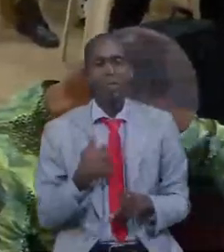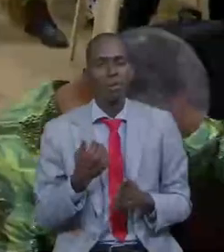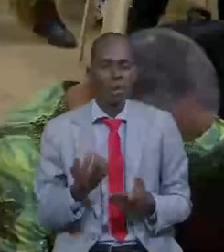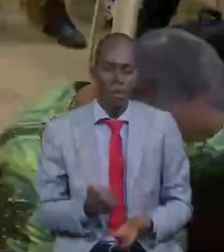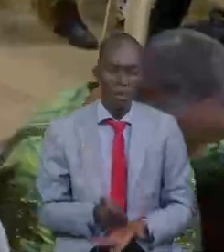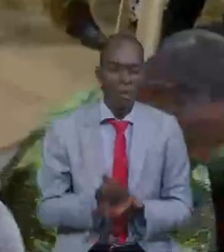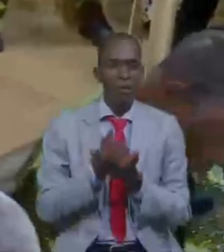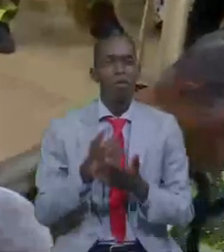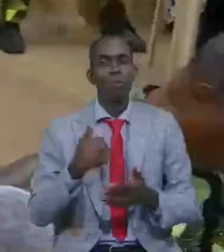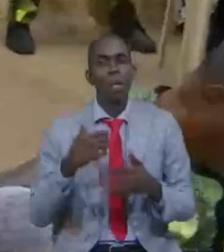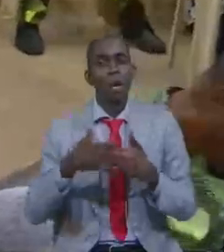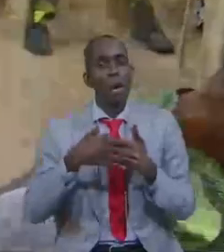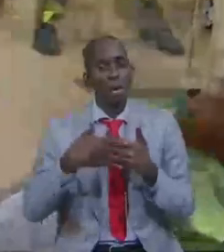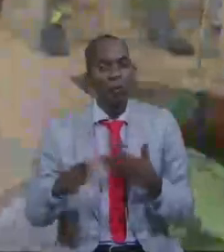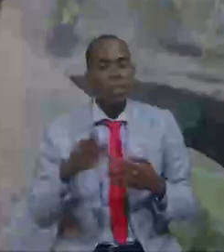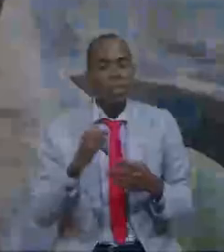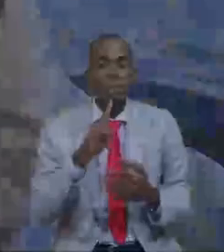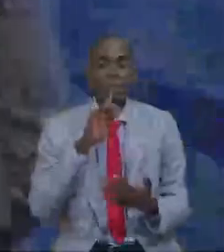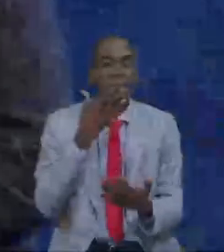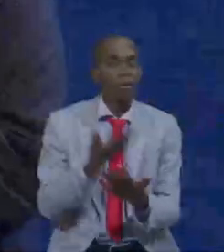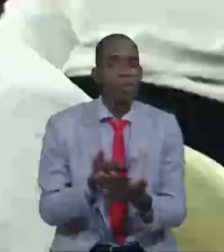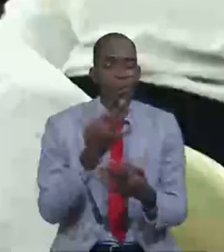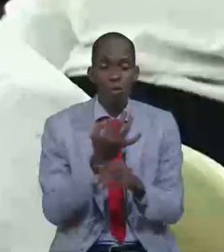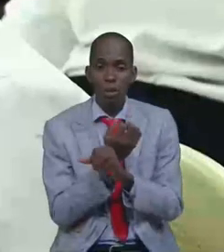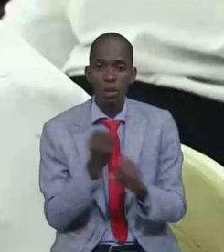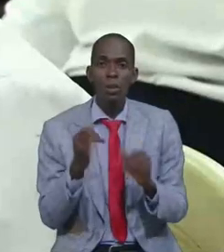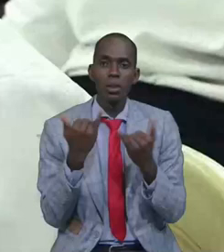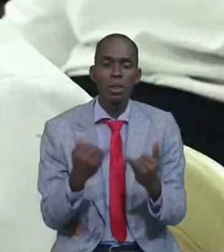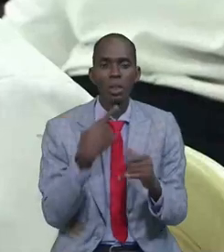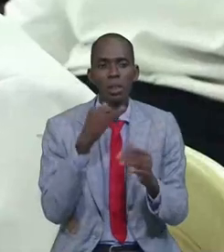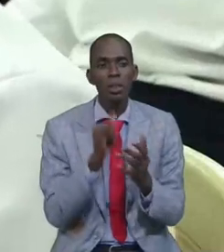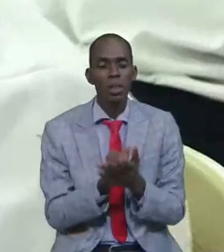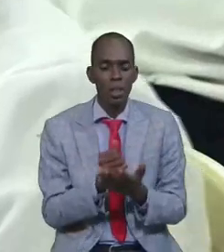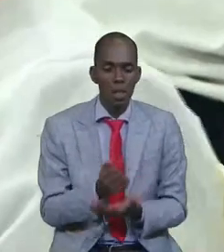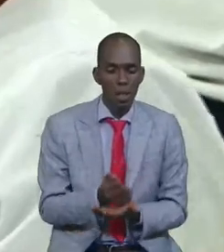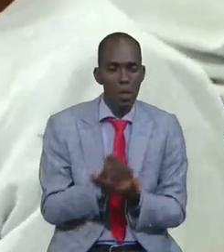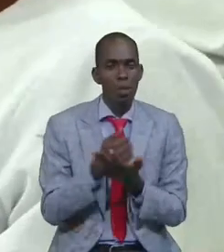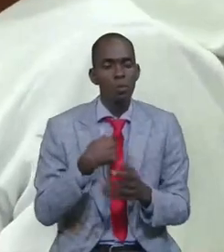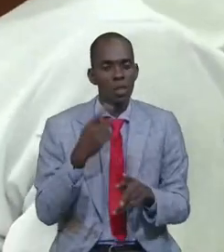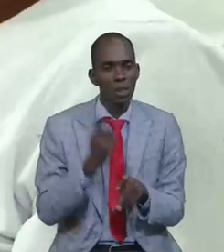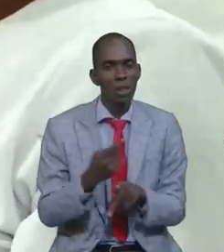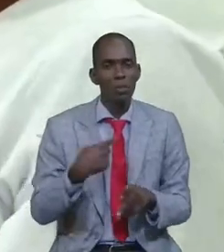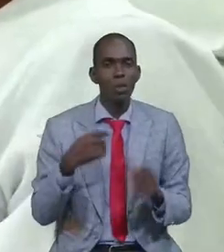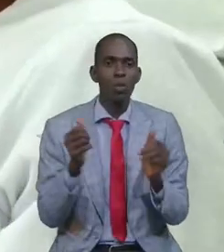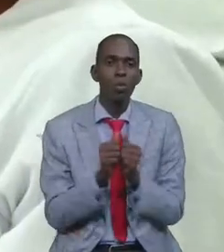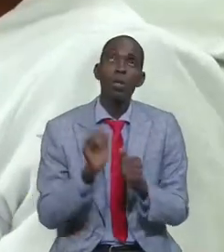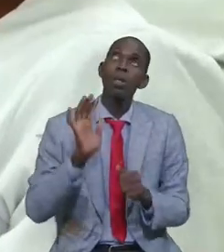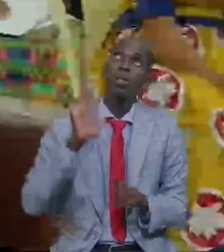après avoir eu l'évidence du salut, que ton esprit de bonne volonté me soutienne. Troisième point